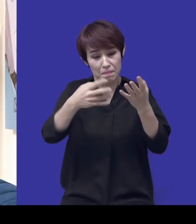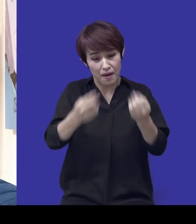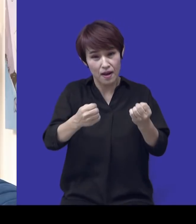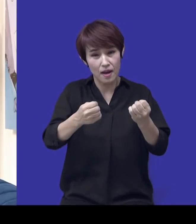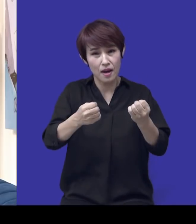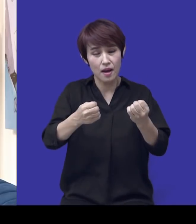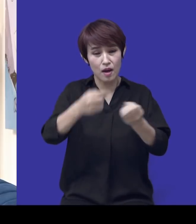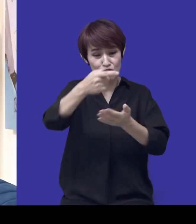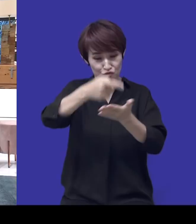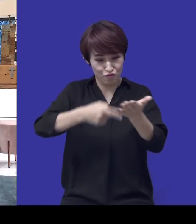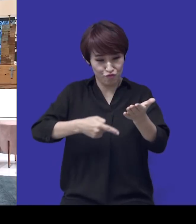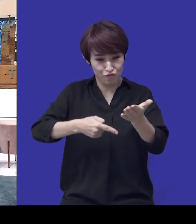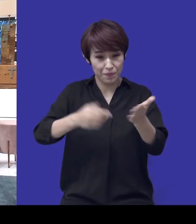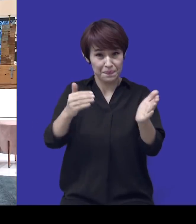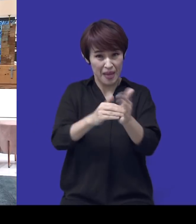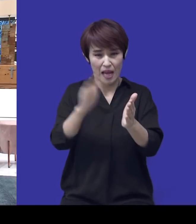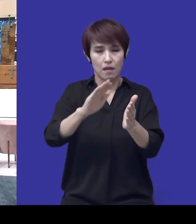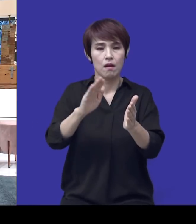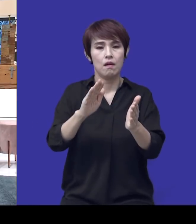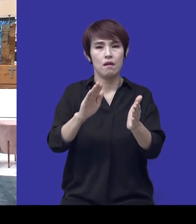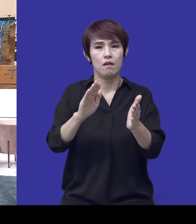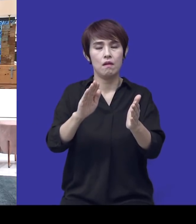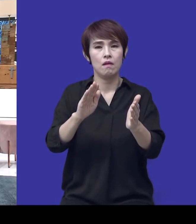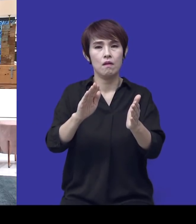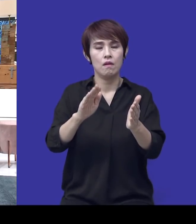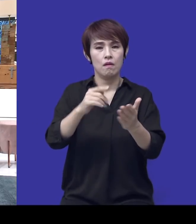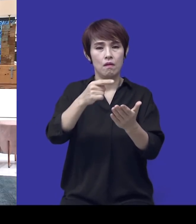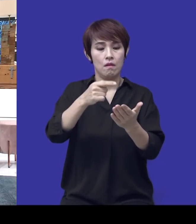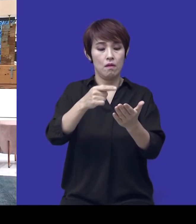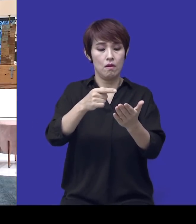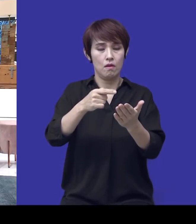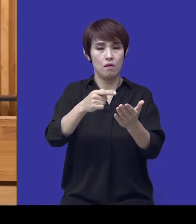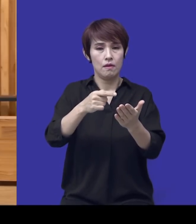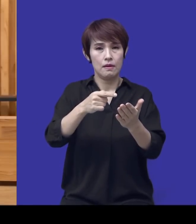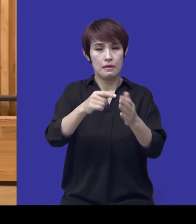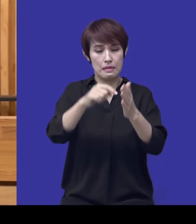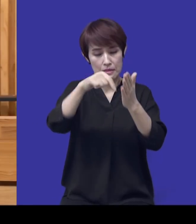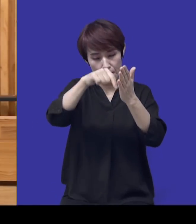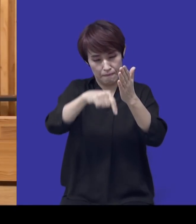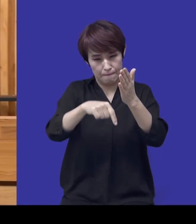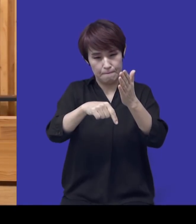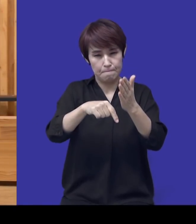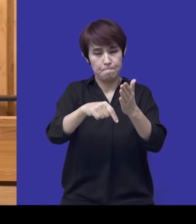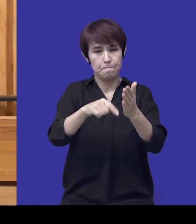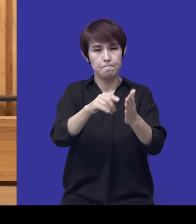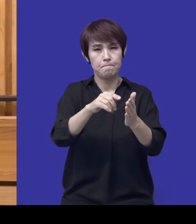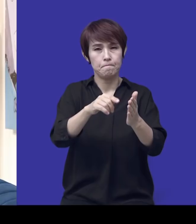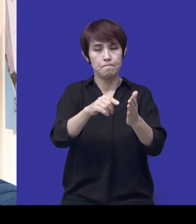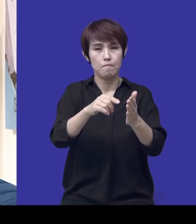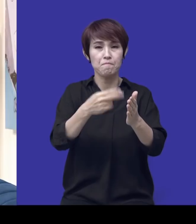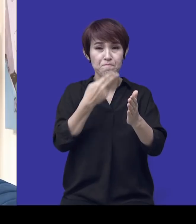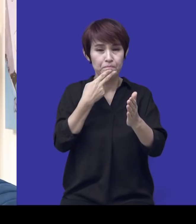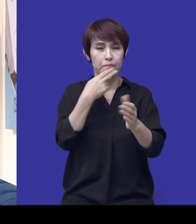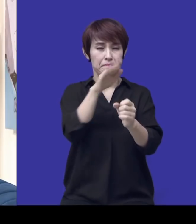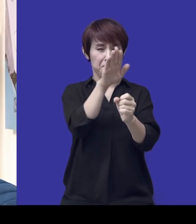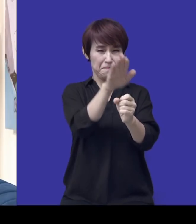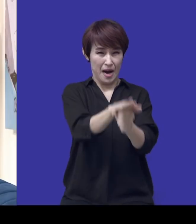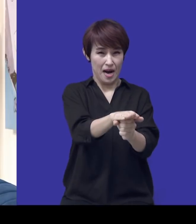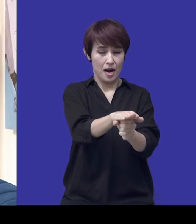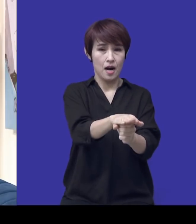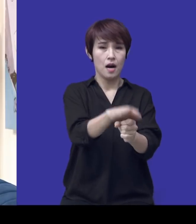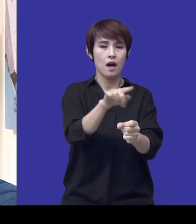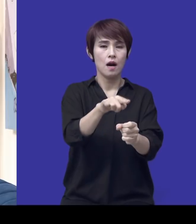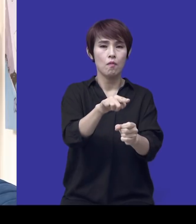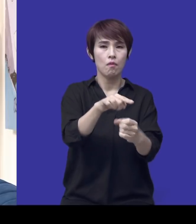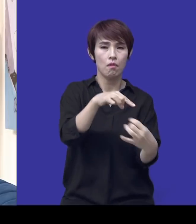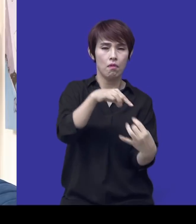여기 땀을 막으면 네. 그러니까 뇌에서 긴장을 하면 손으로 가는 그 신경을 절단하는 거거든요. 근데